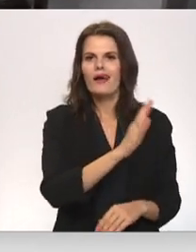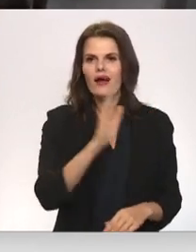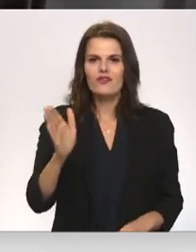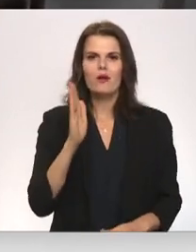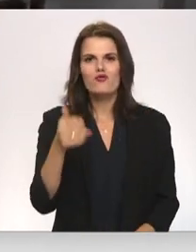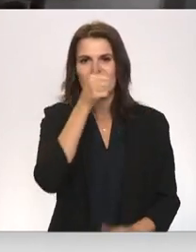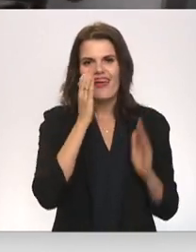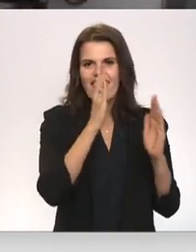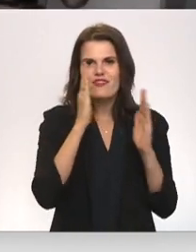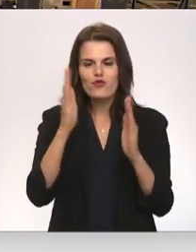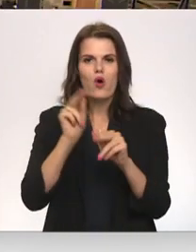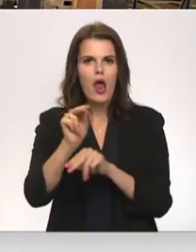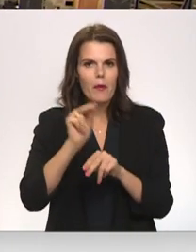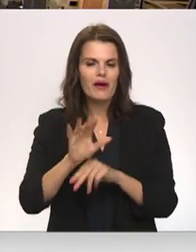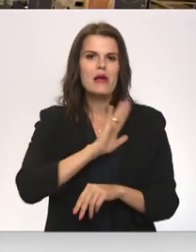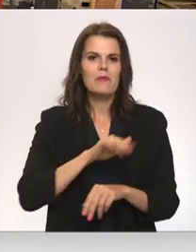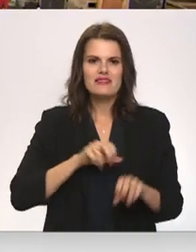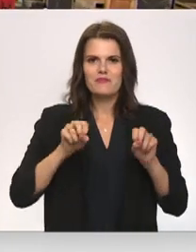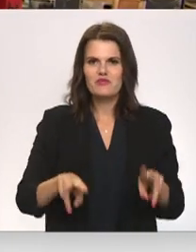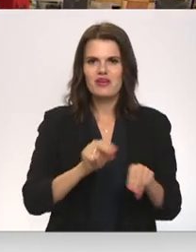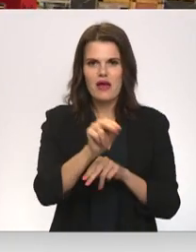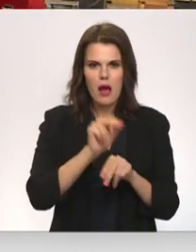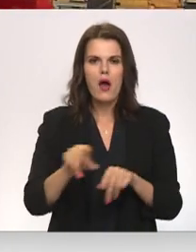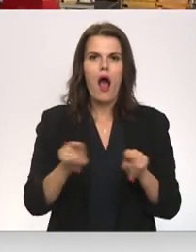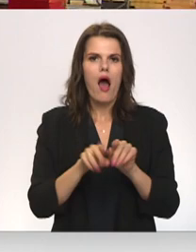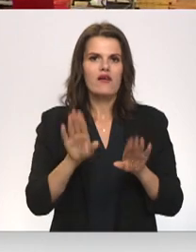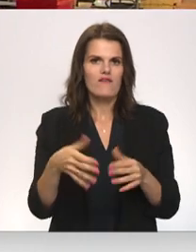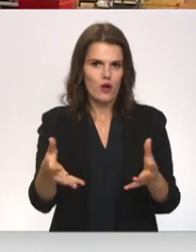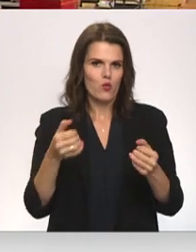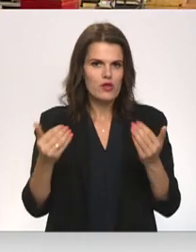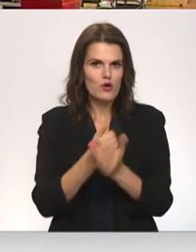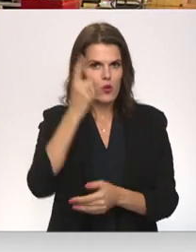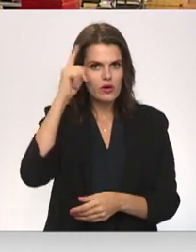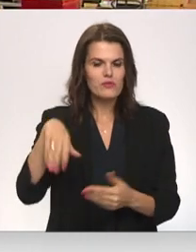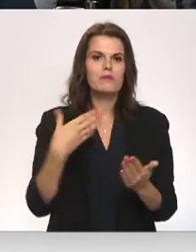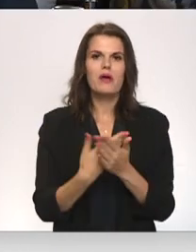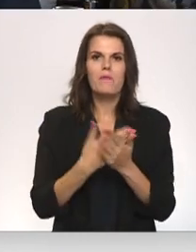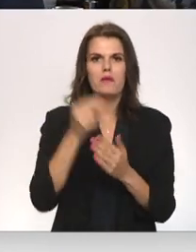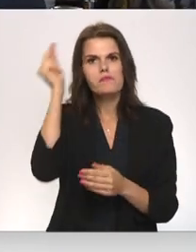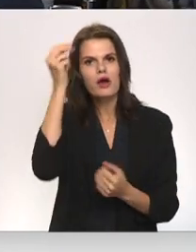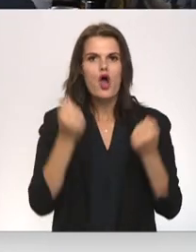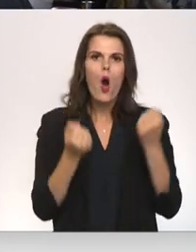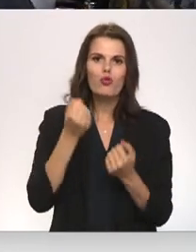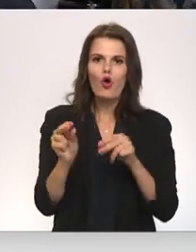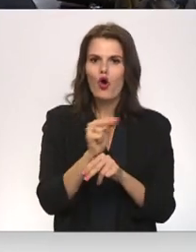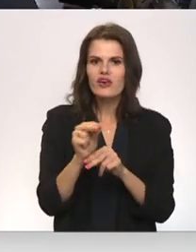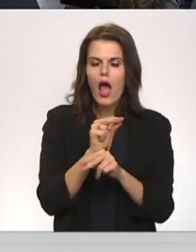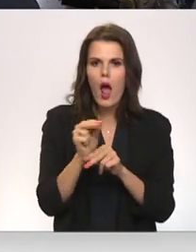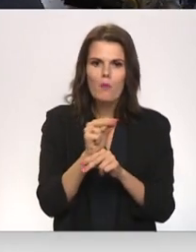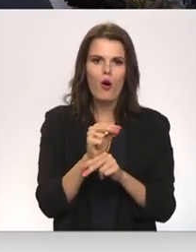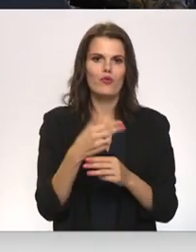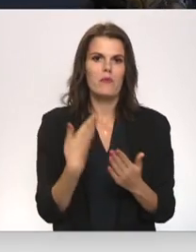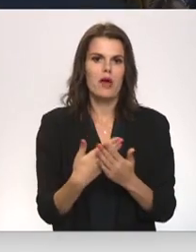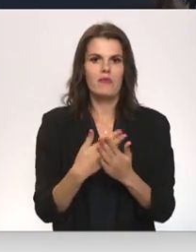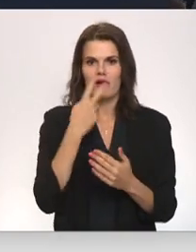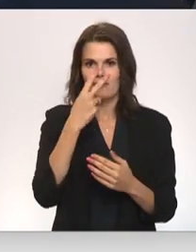apmācība un tad speciālā apmācība. Varēs iegūt arī jaunas prasmes, piemēram, autoremontā. Un šeit mēs, piemēram, varam redzēt tehniku, kurā